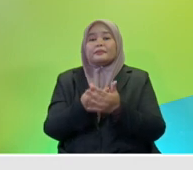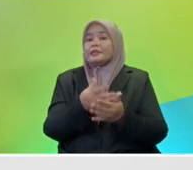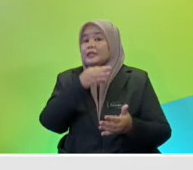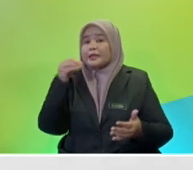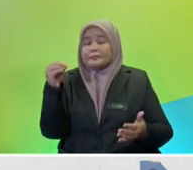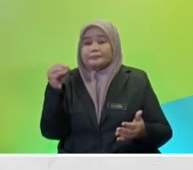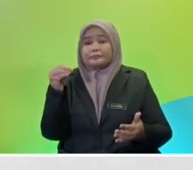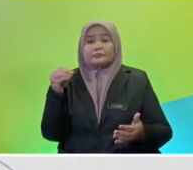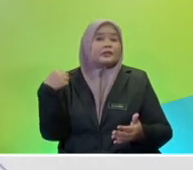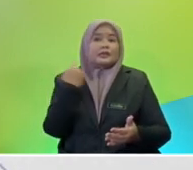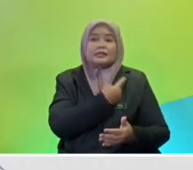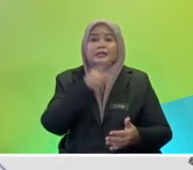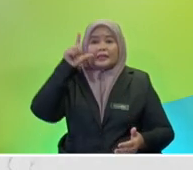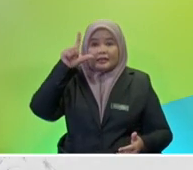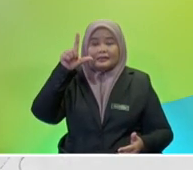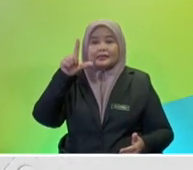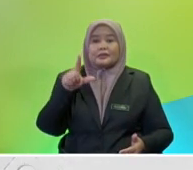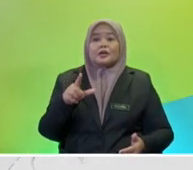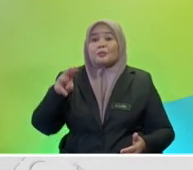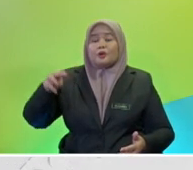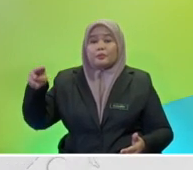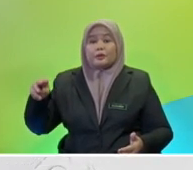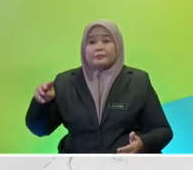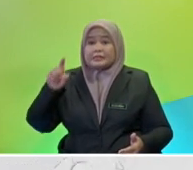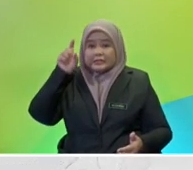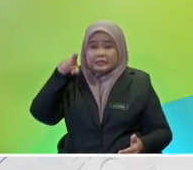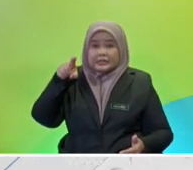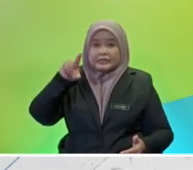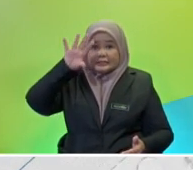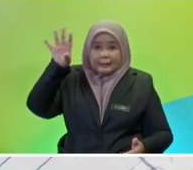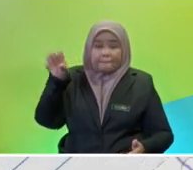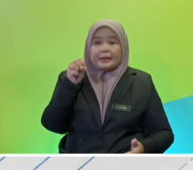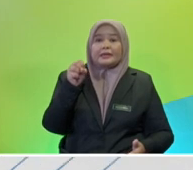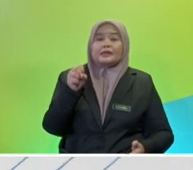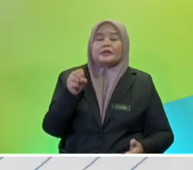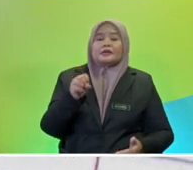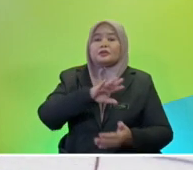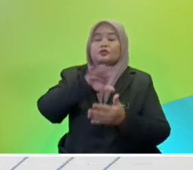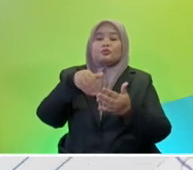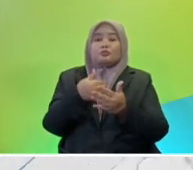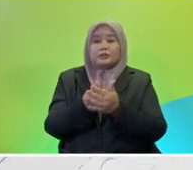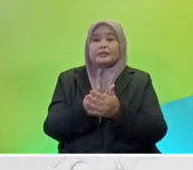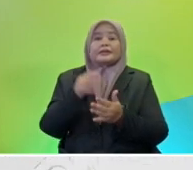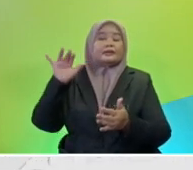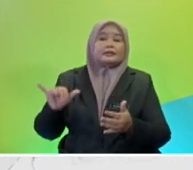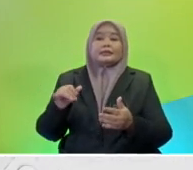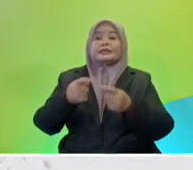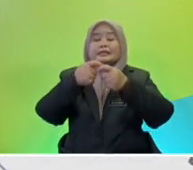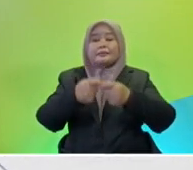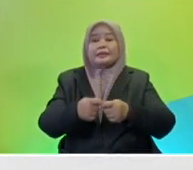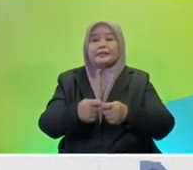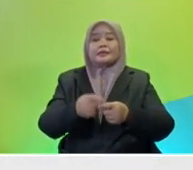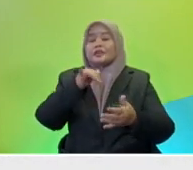kita lihat murid-murid haruslah mencapai yang telah ditetapkan ini yaitu